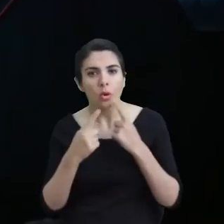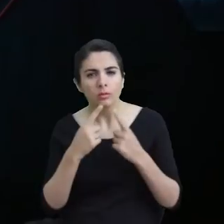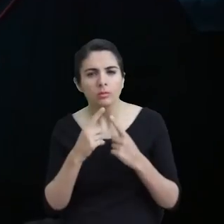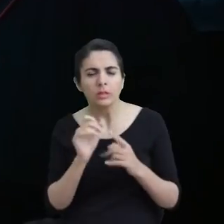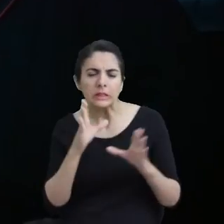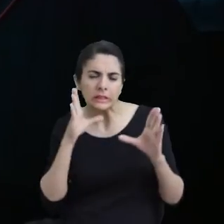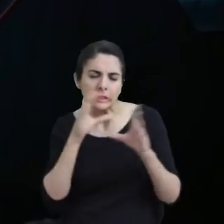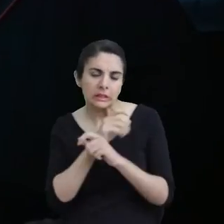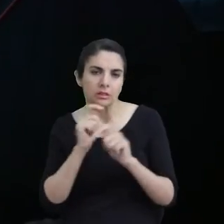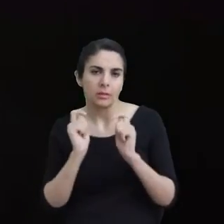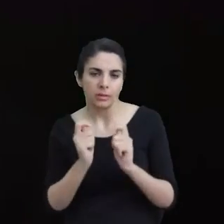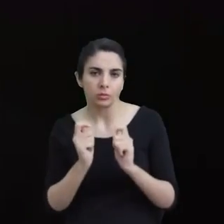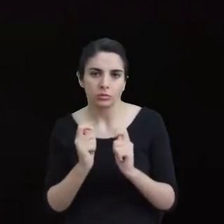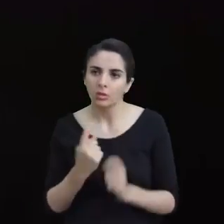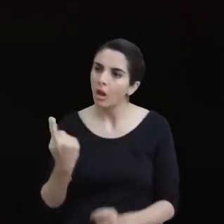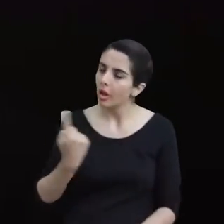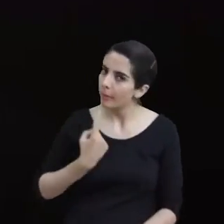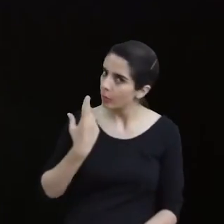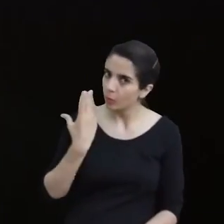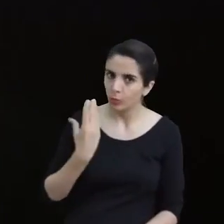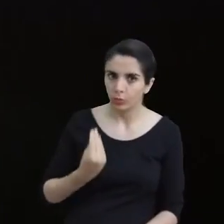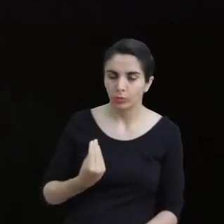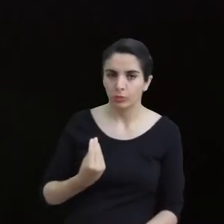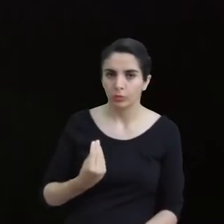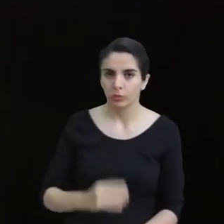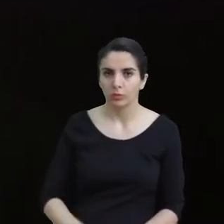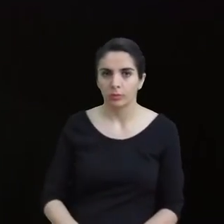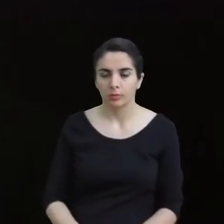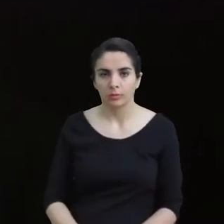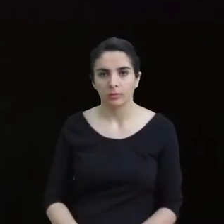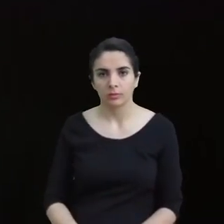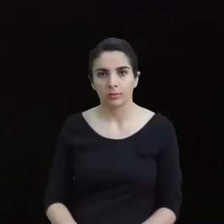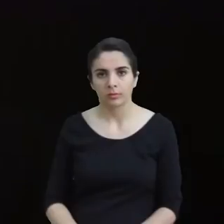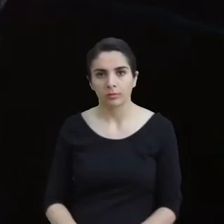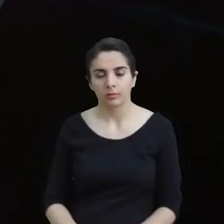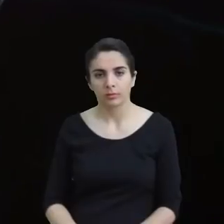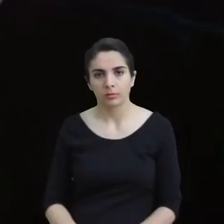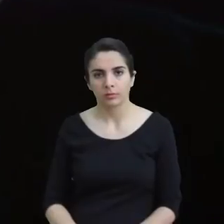konuşma kati suretle gizlidir. Emredersiniz sultanım.